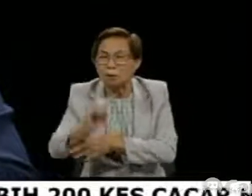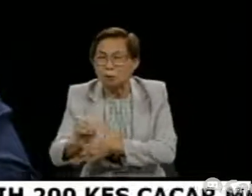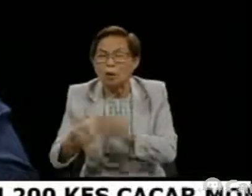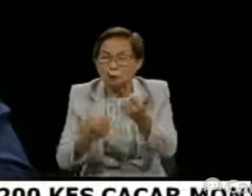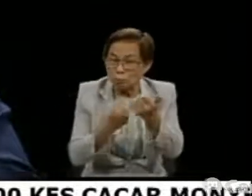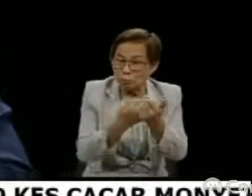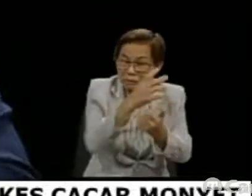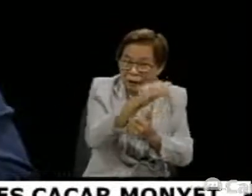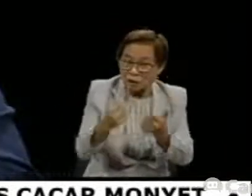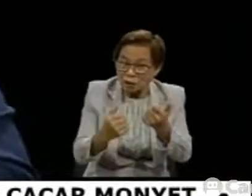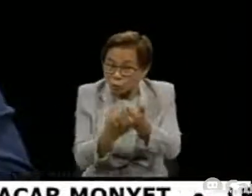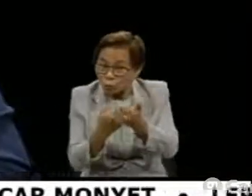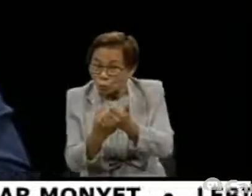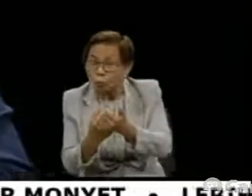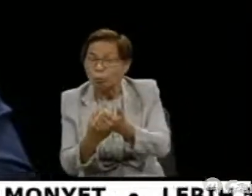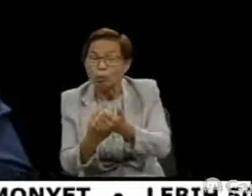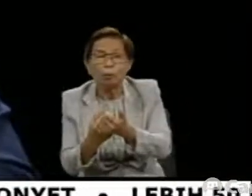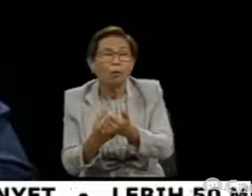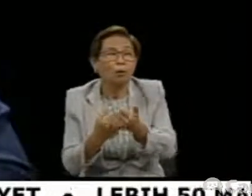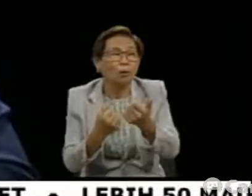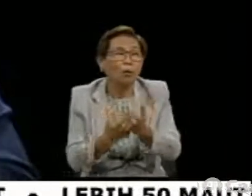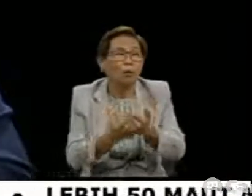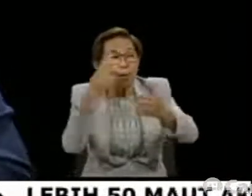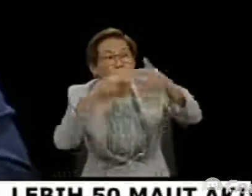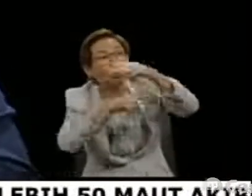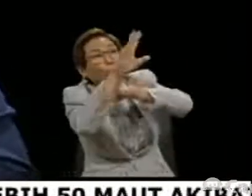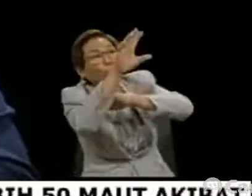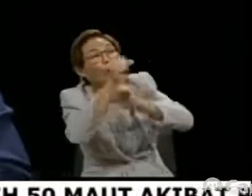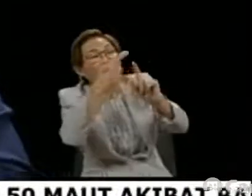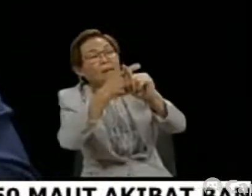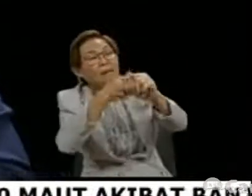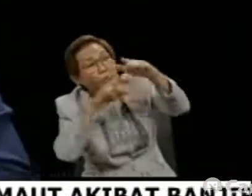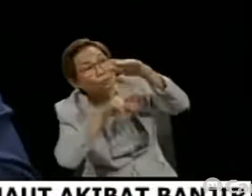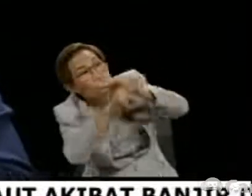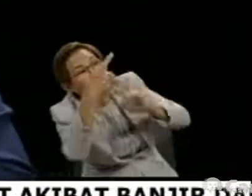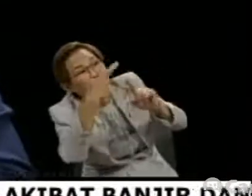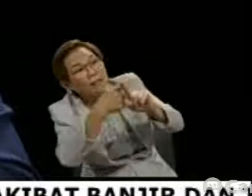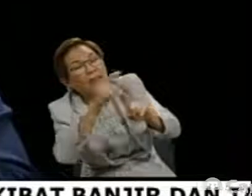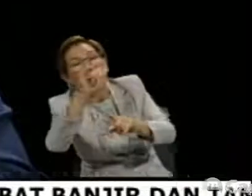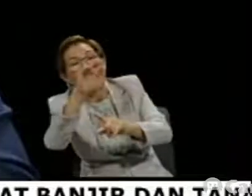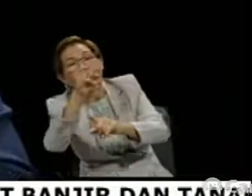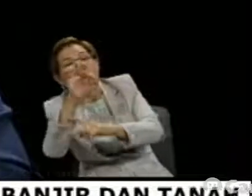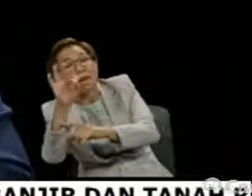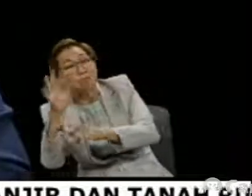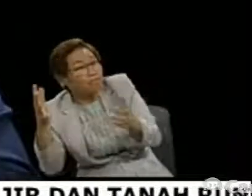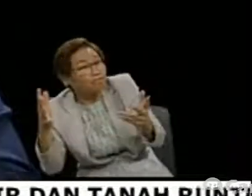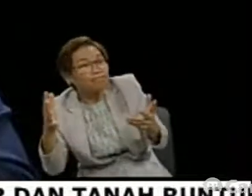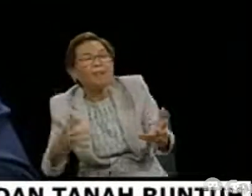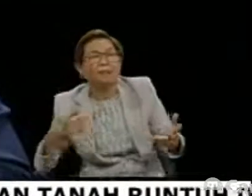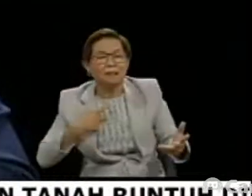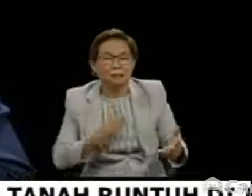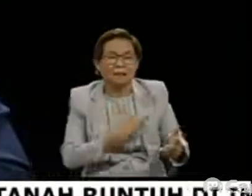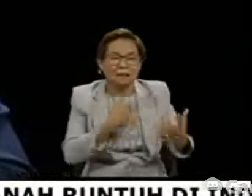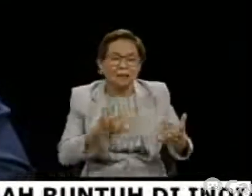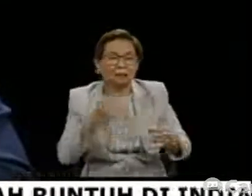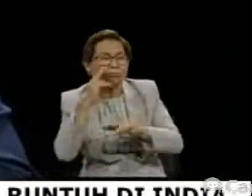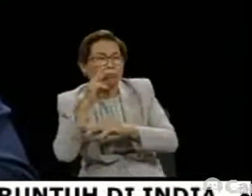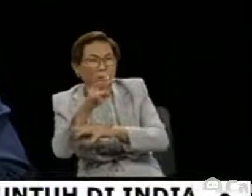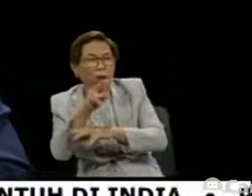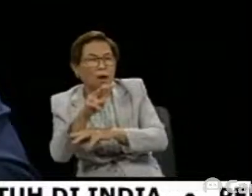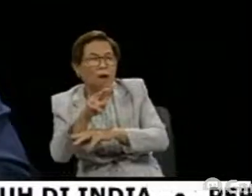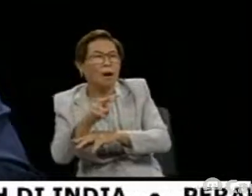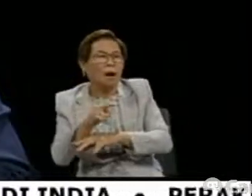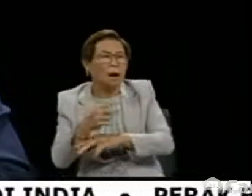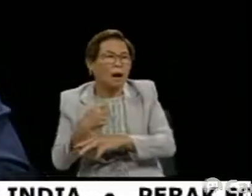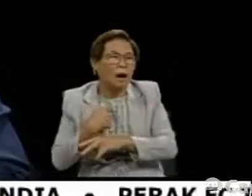disokong juga oleh ujuran daripada Aamir dan juga Saul Bang jadi kita juga kenal lihat pada masa dan